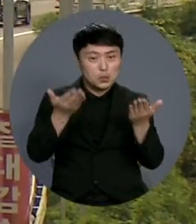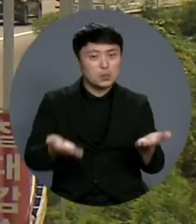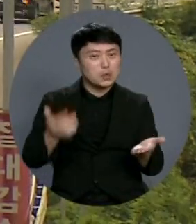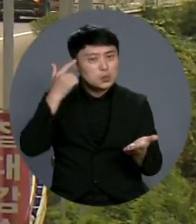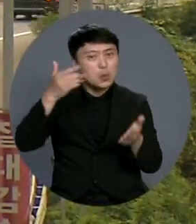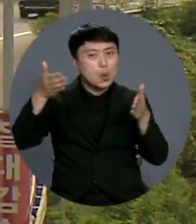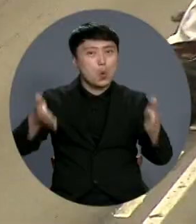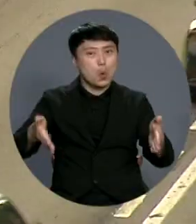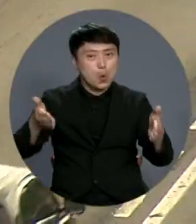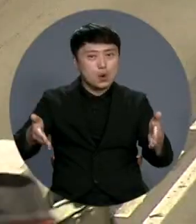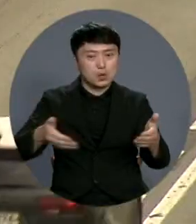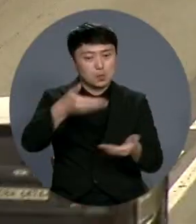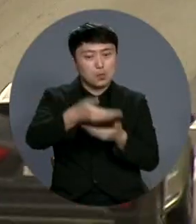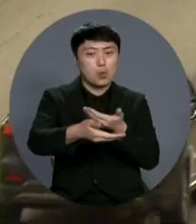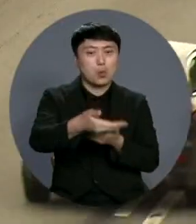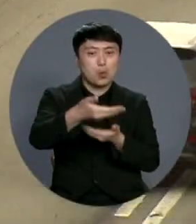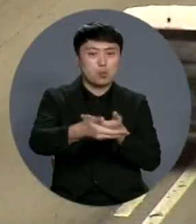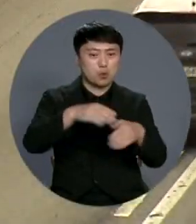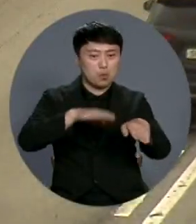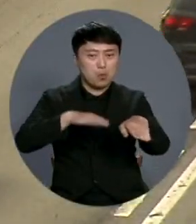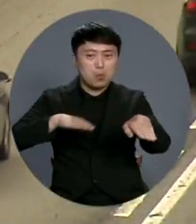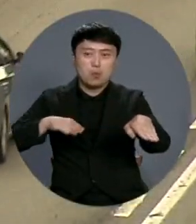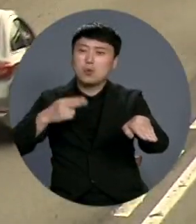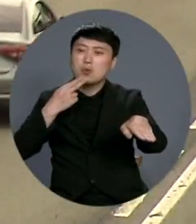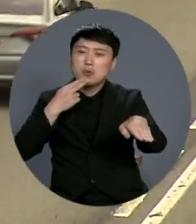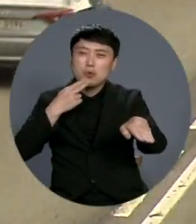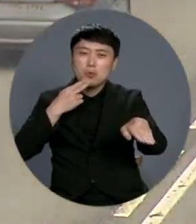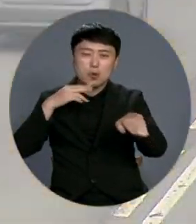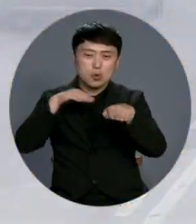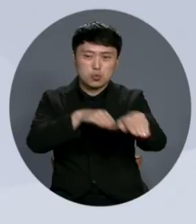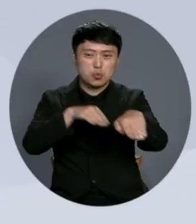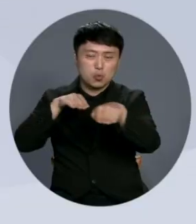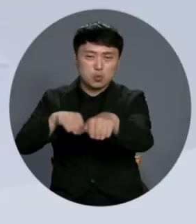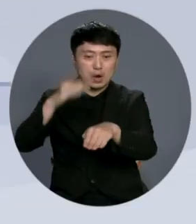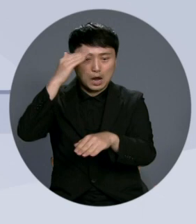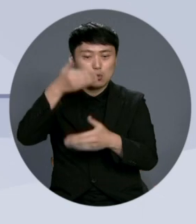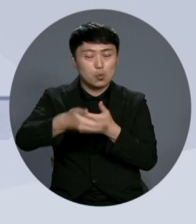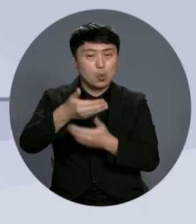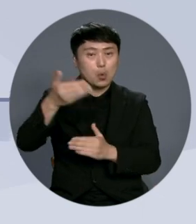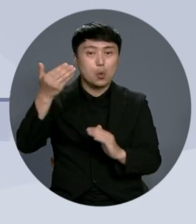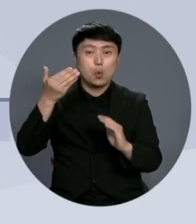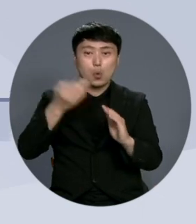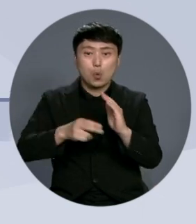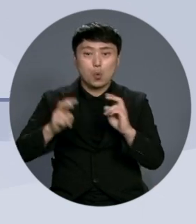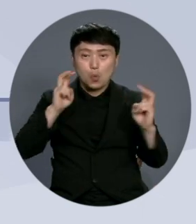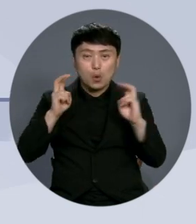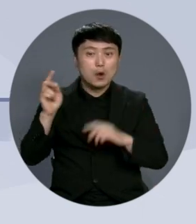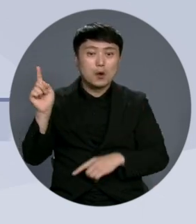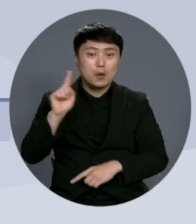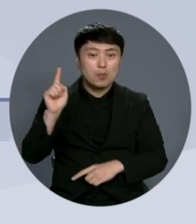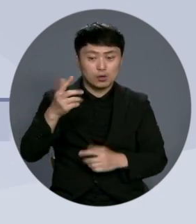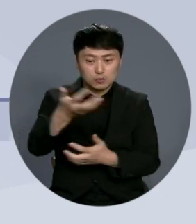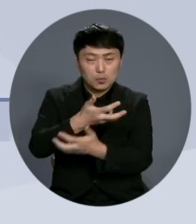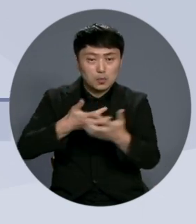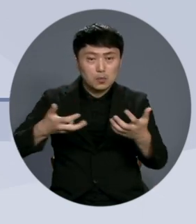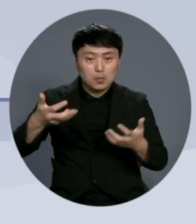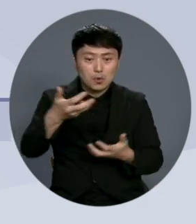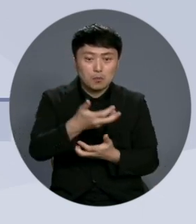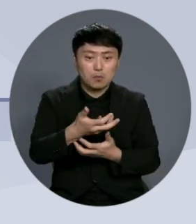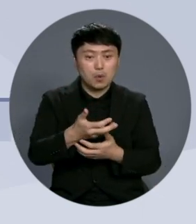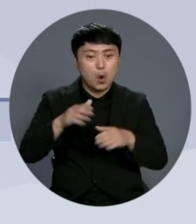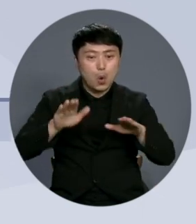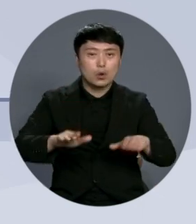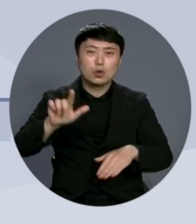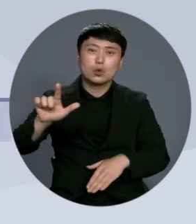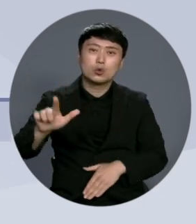되다 보니 도로 정체는 예전보다 덜합니다. 한국도로공사에 따르면 추석 연휴의 예상 이동 인원은 연휴 첫날인